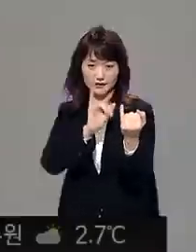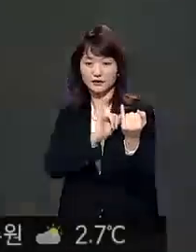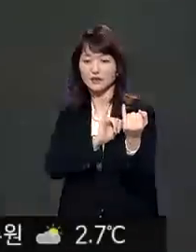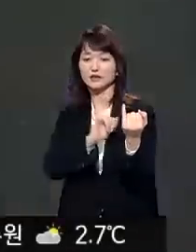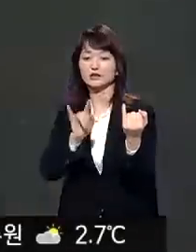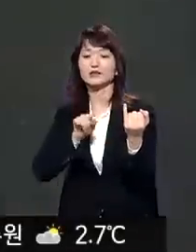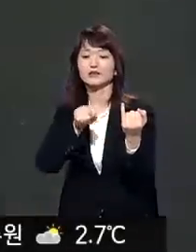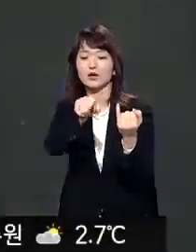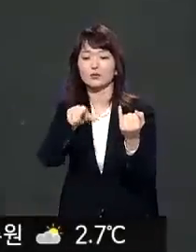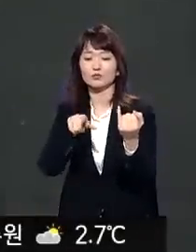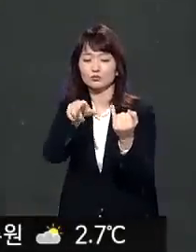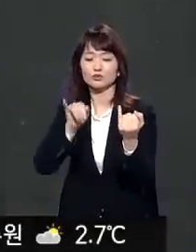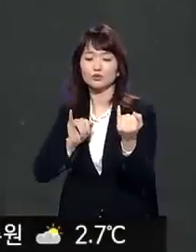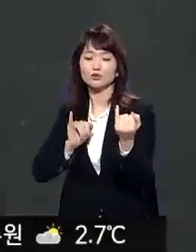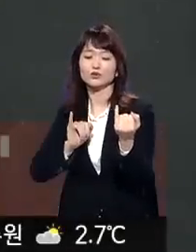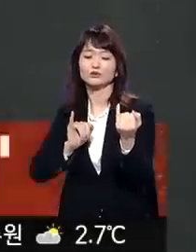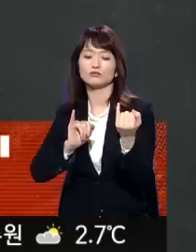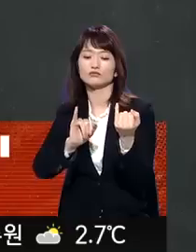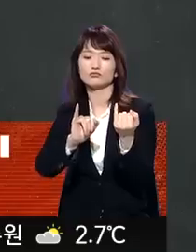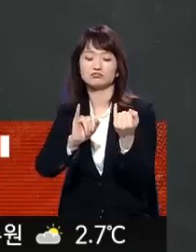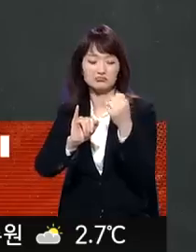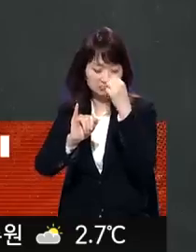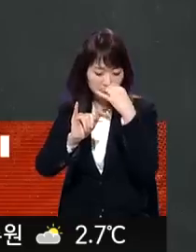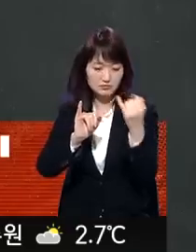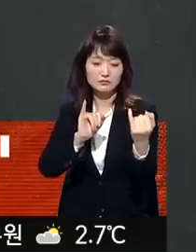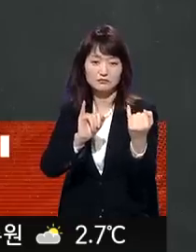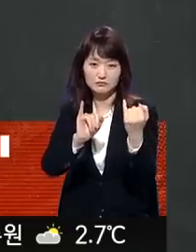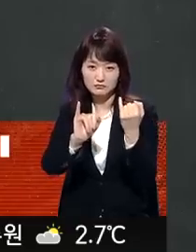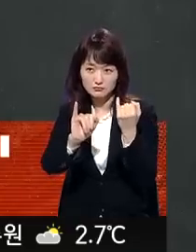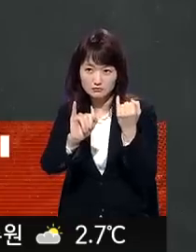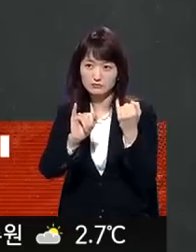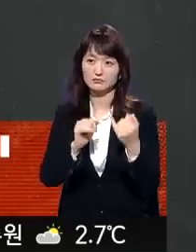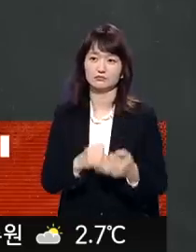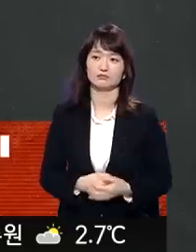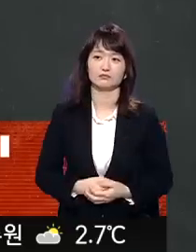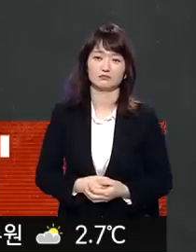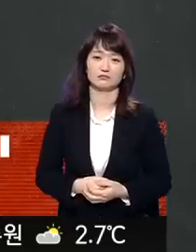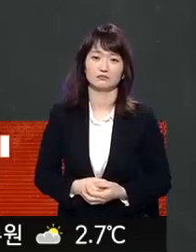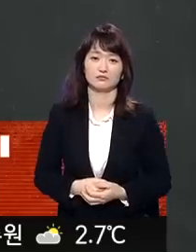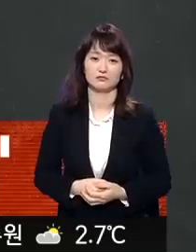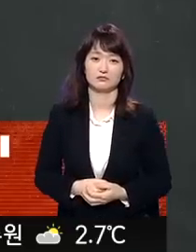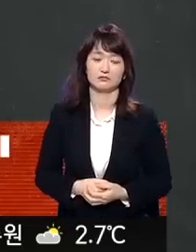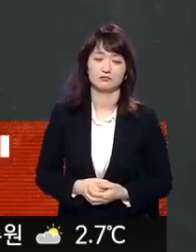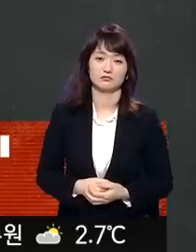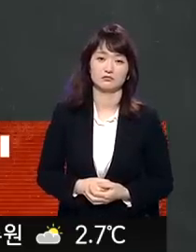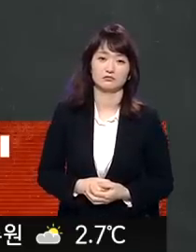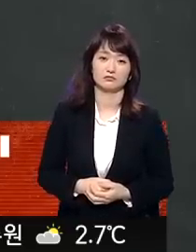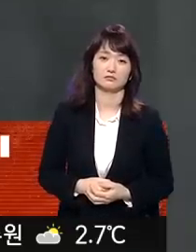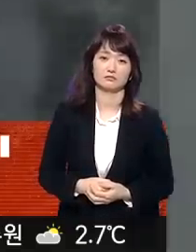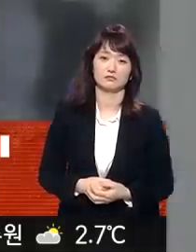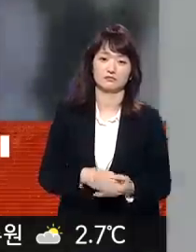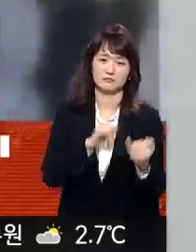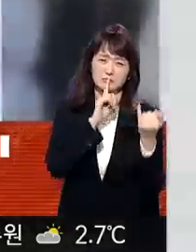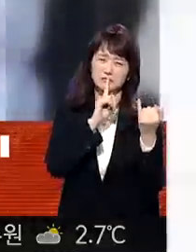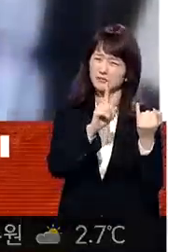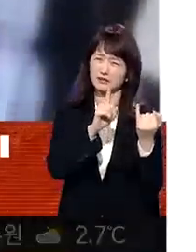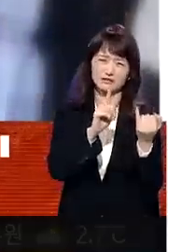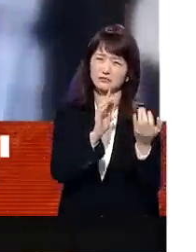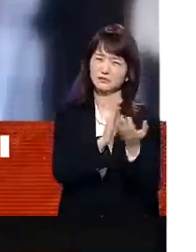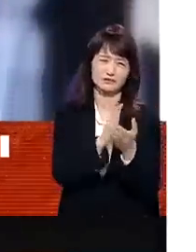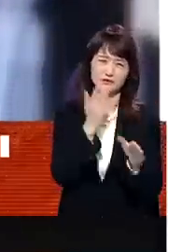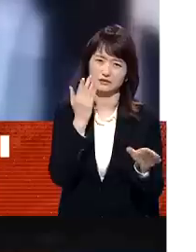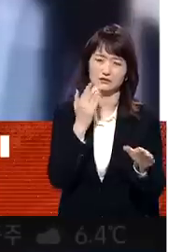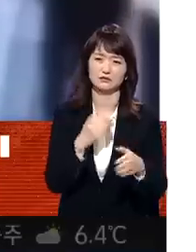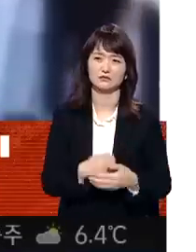보기에는 좀 어렵고 그냥 넘어가면 되는 상황이에요. 그러니까 이 부분은 사실은 주장은 그렇지만 그게 맞지는 않은 것 같습니다.